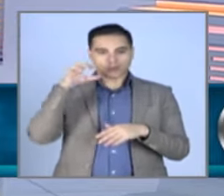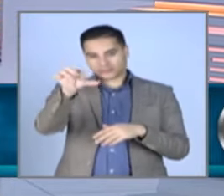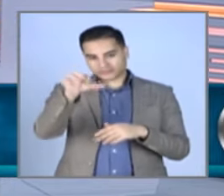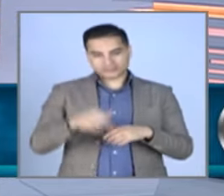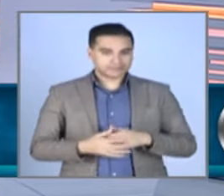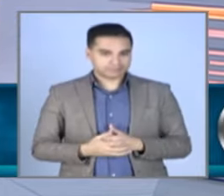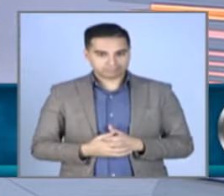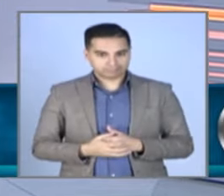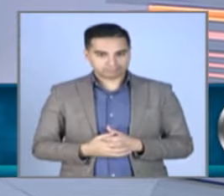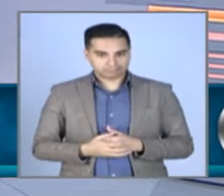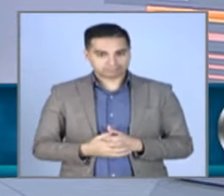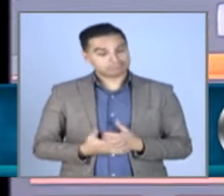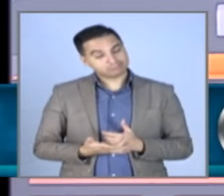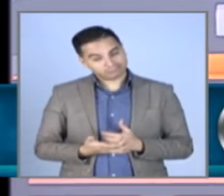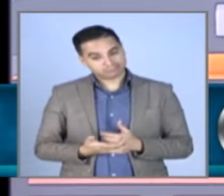12/1997